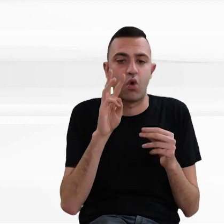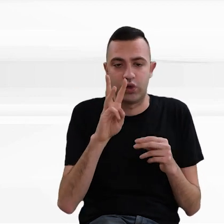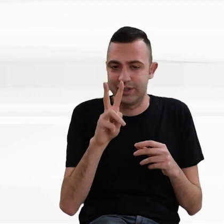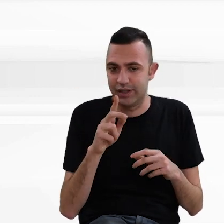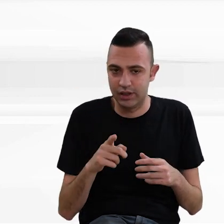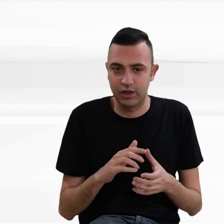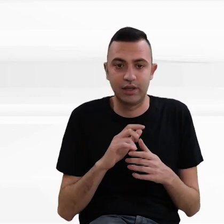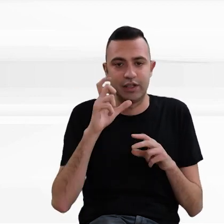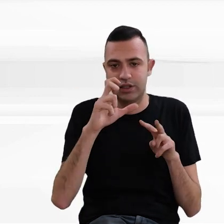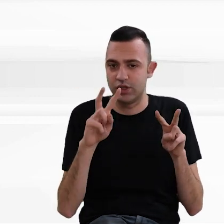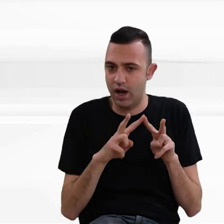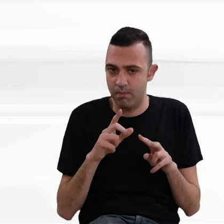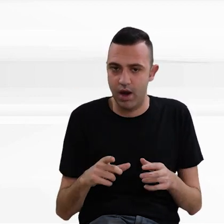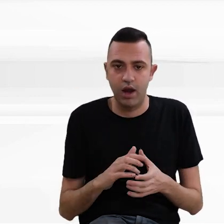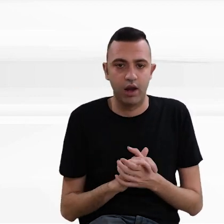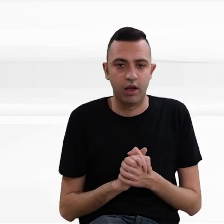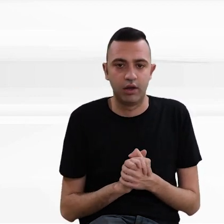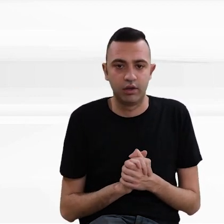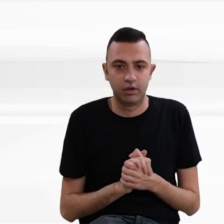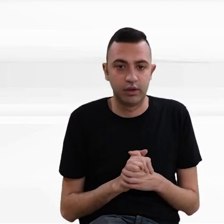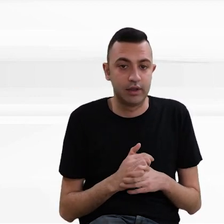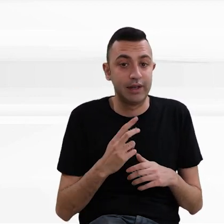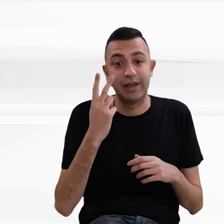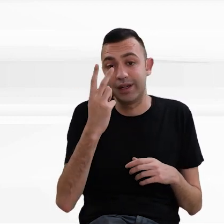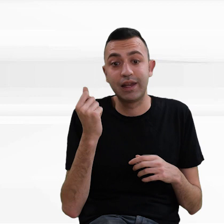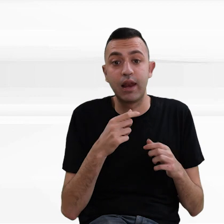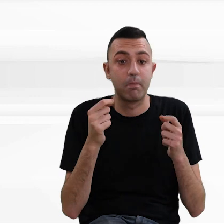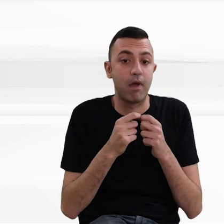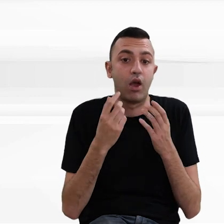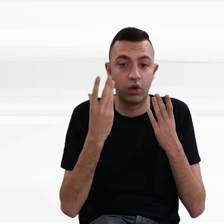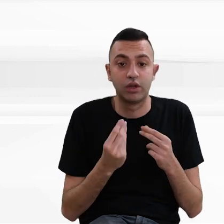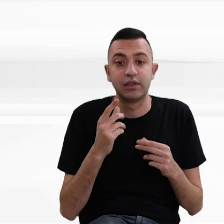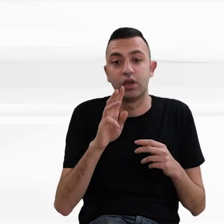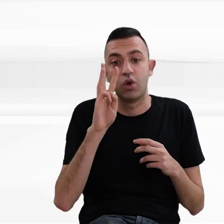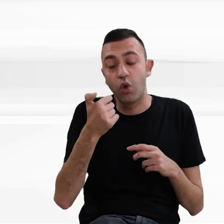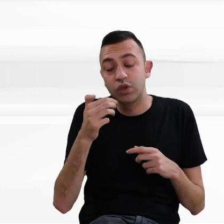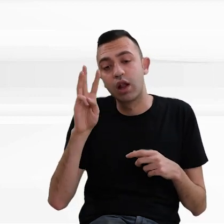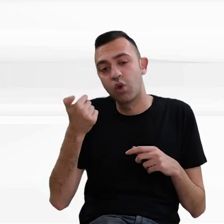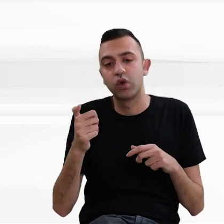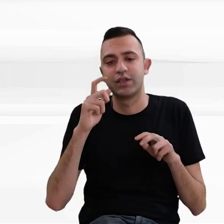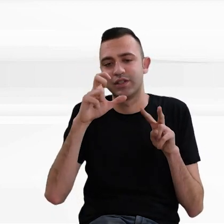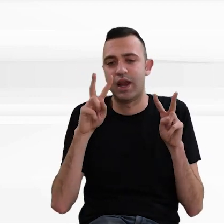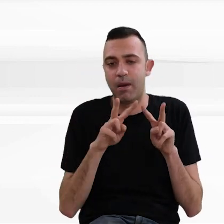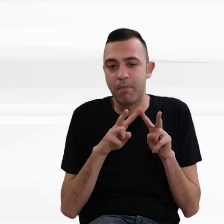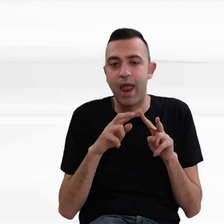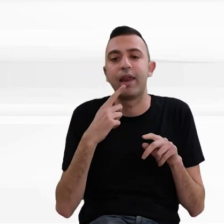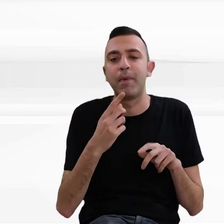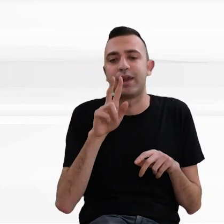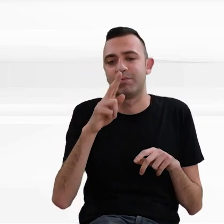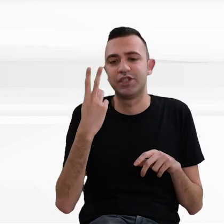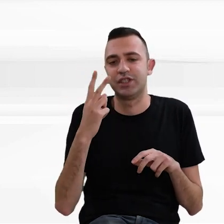32 santimetrekare iki tane be Kristen olduğu için 36 36 da 72